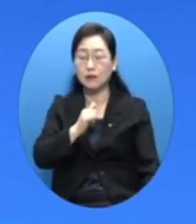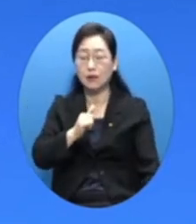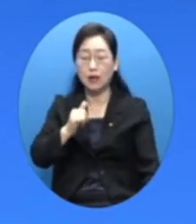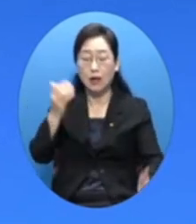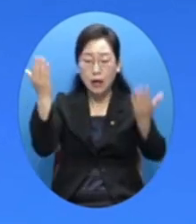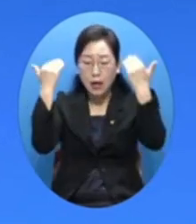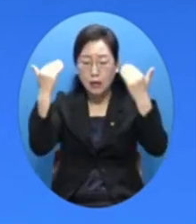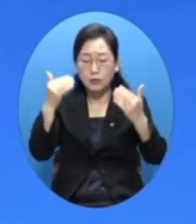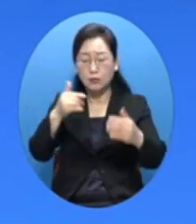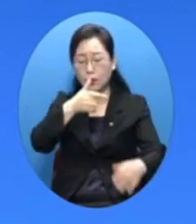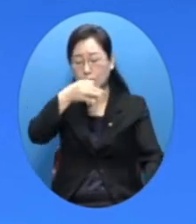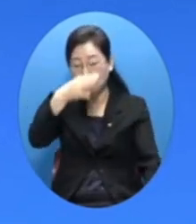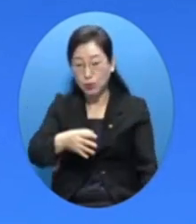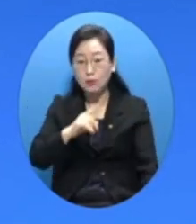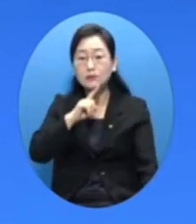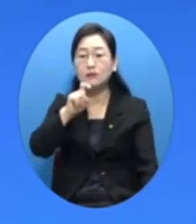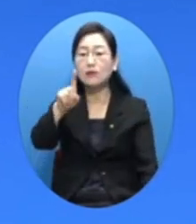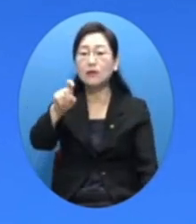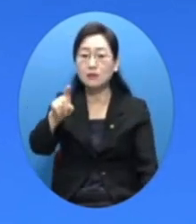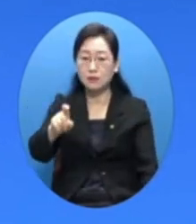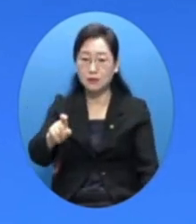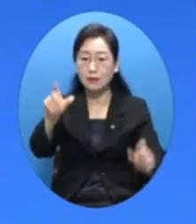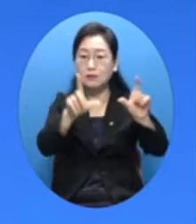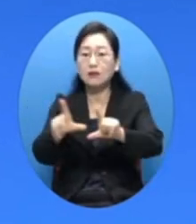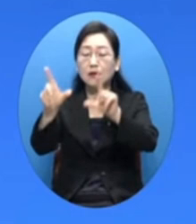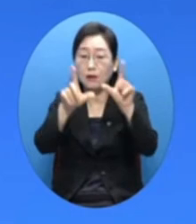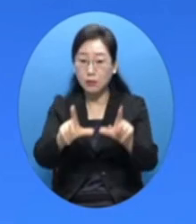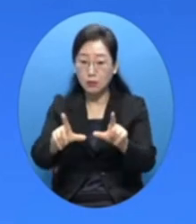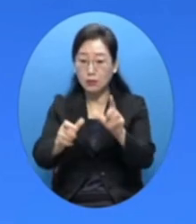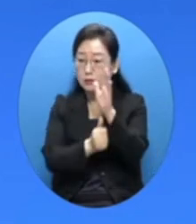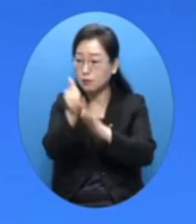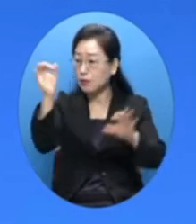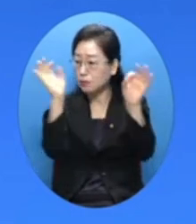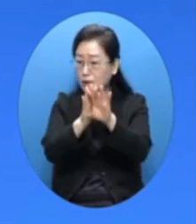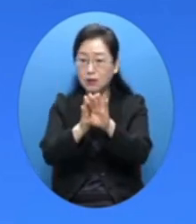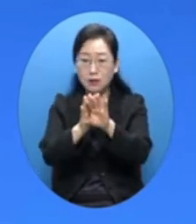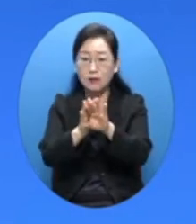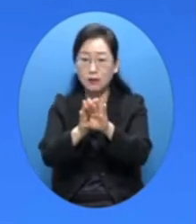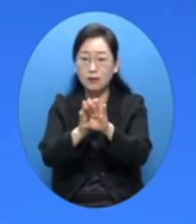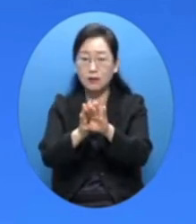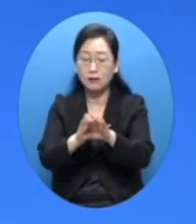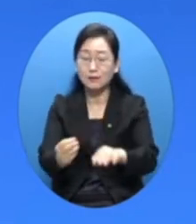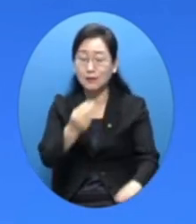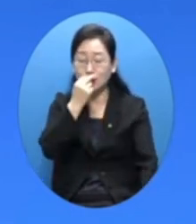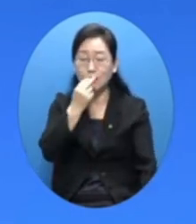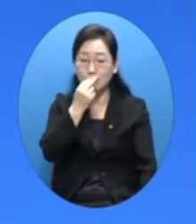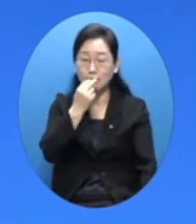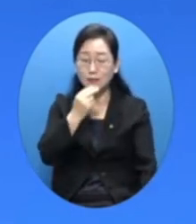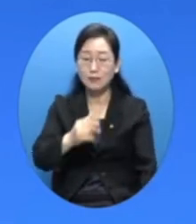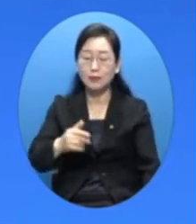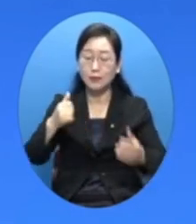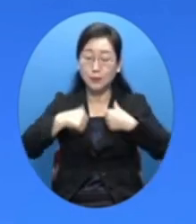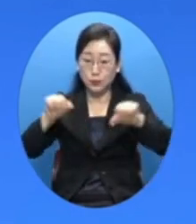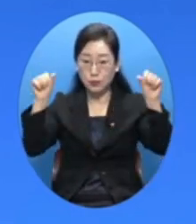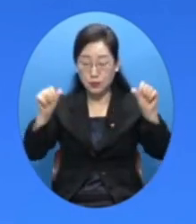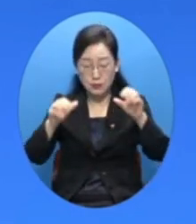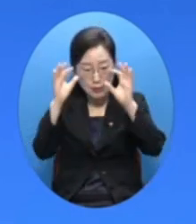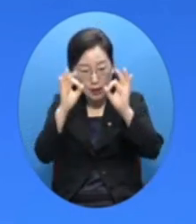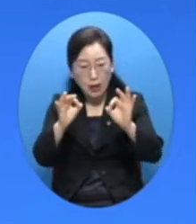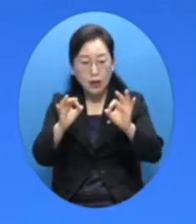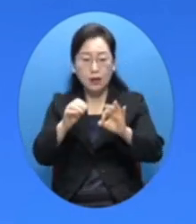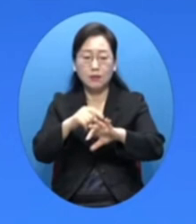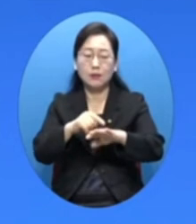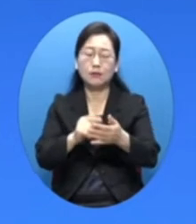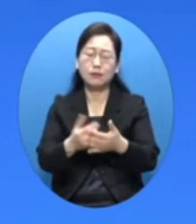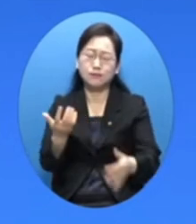생활이 힘들다고 11살짜리가 삶의 희망을 잃어버리고 생명을 포기한 것을 볼 때 너무나 마음이